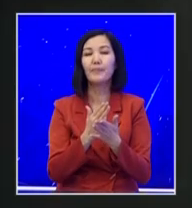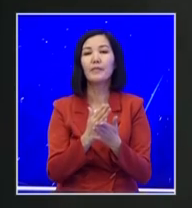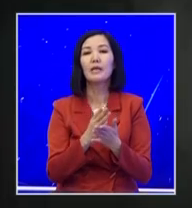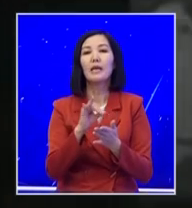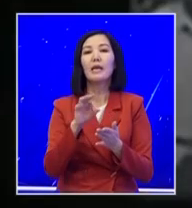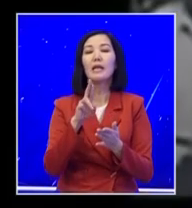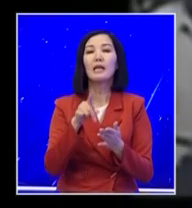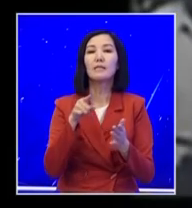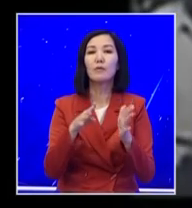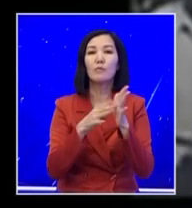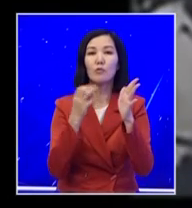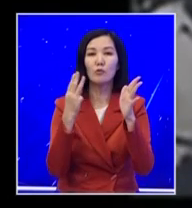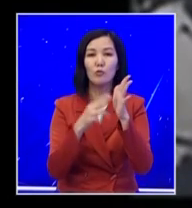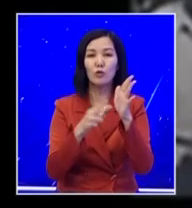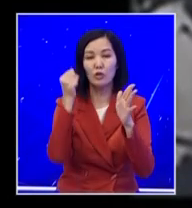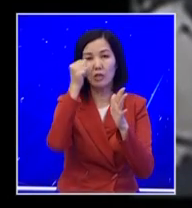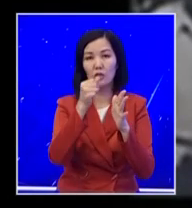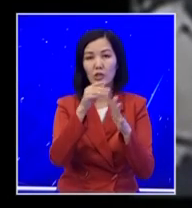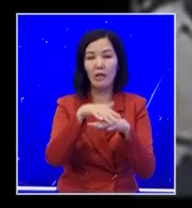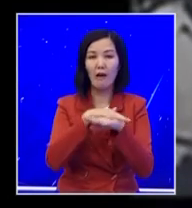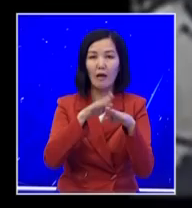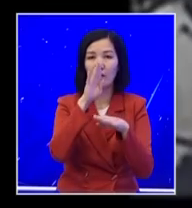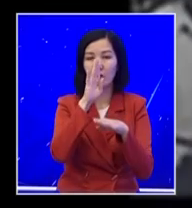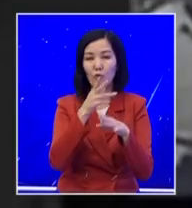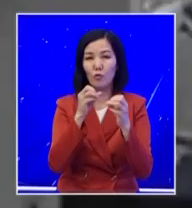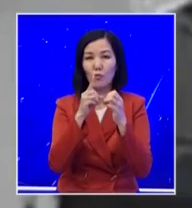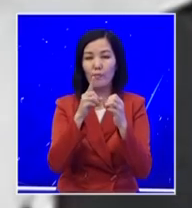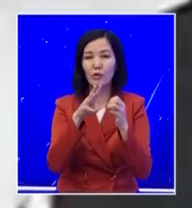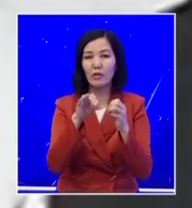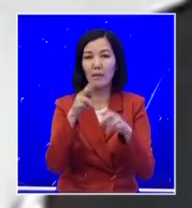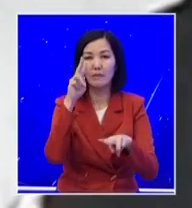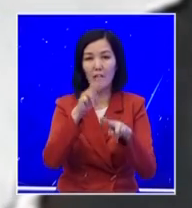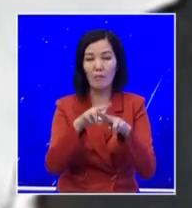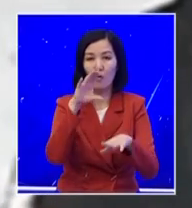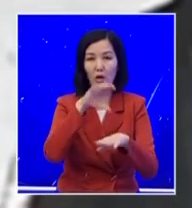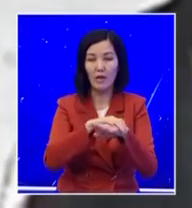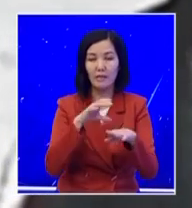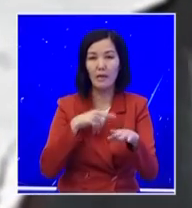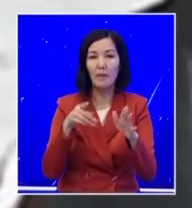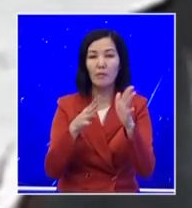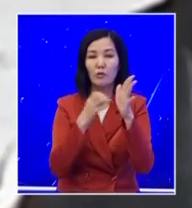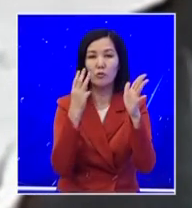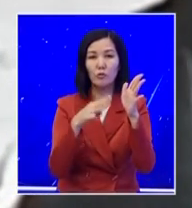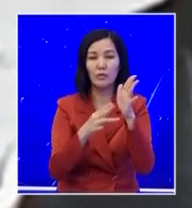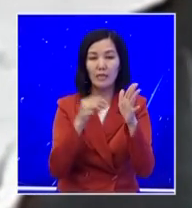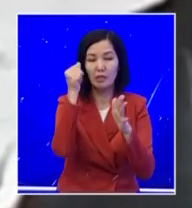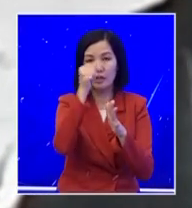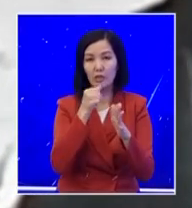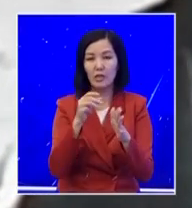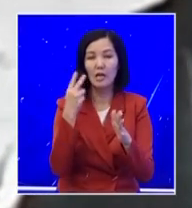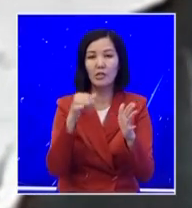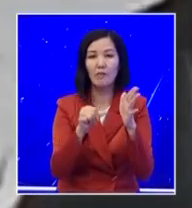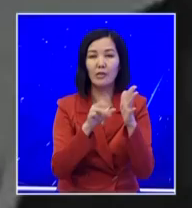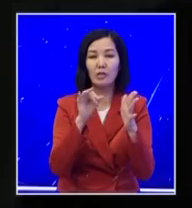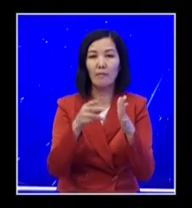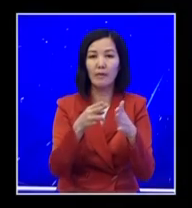Ильяс 1937 жылы халық жауы деген айыппен 11 тамызда қамауға алынды. Ал 1938 жылы 26 ақпанда ату